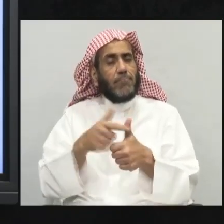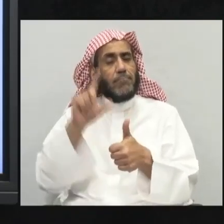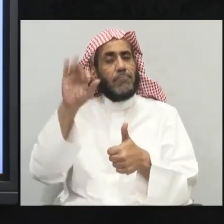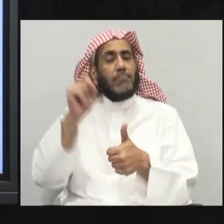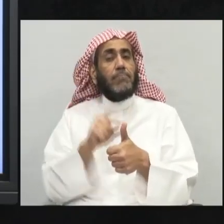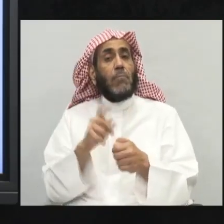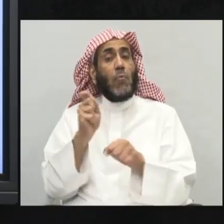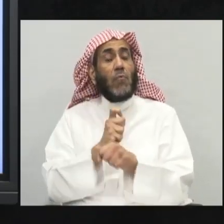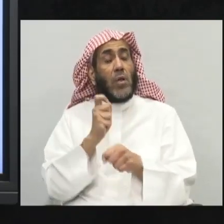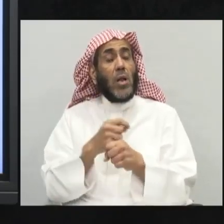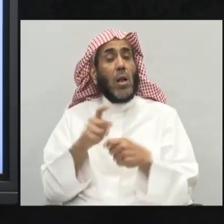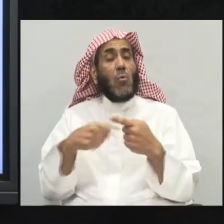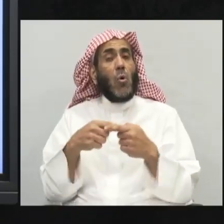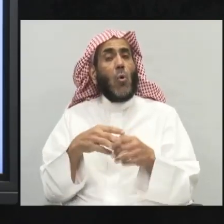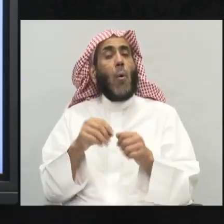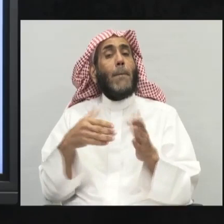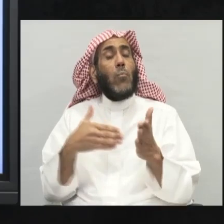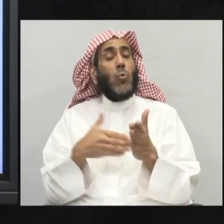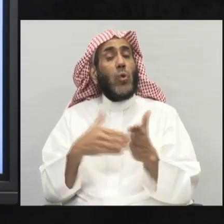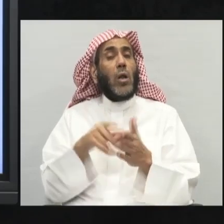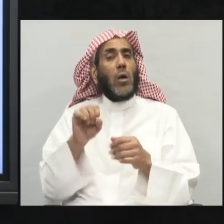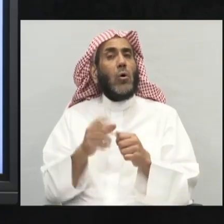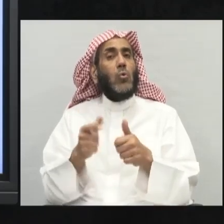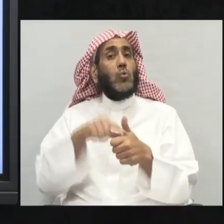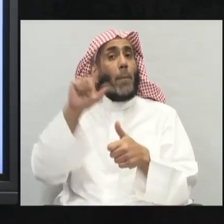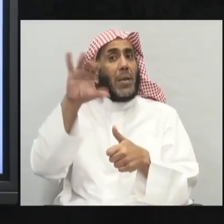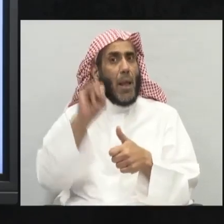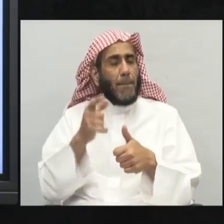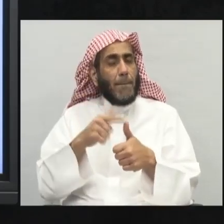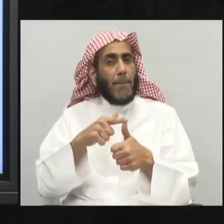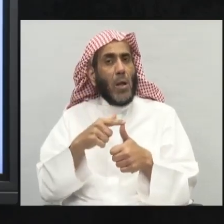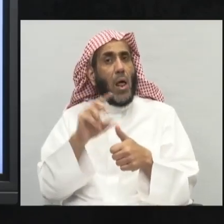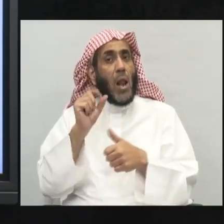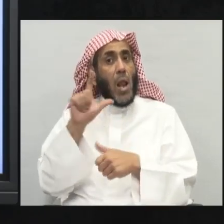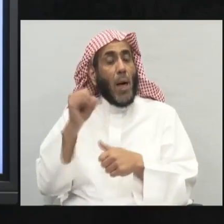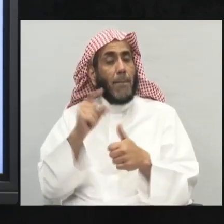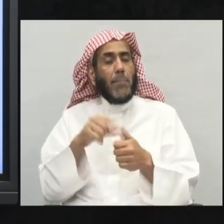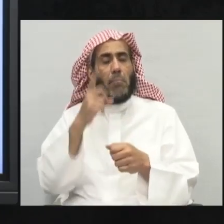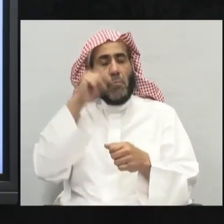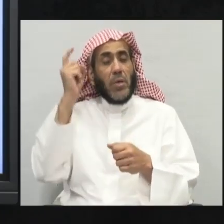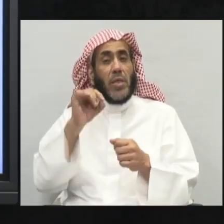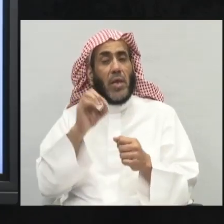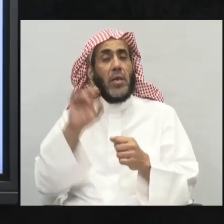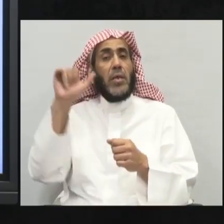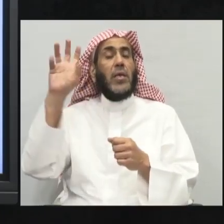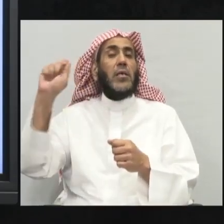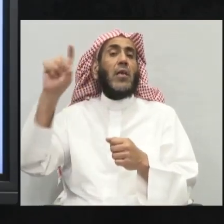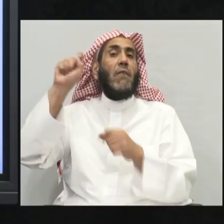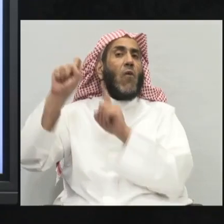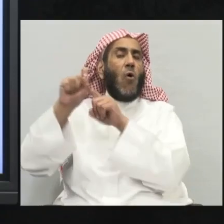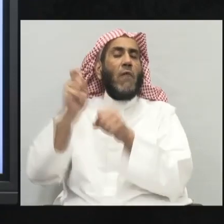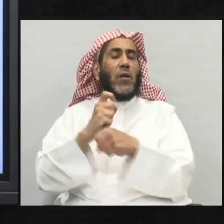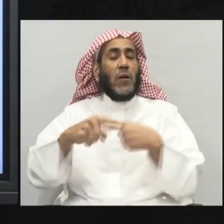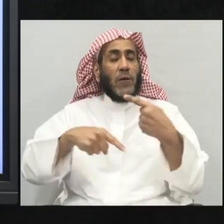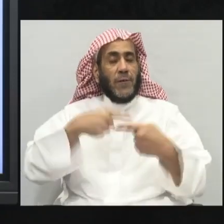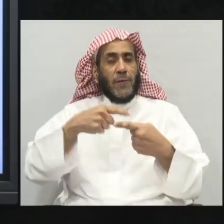بما ان الفعل المضارع معتل للاخر وجزم بلم لم يصفو فعل مضارع